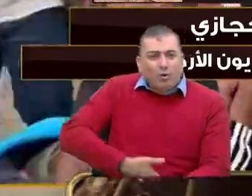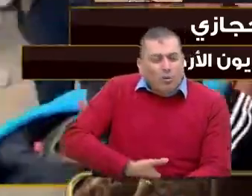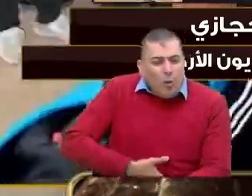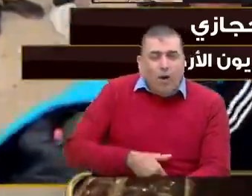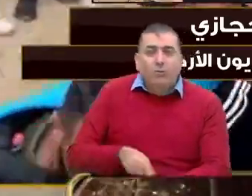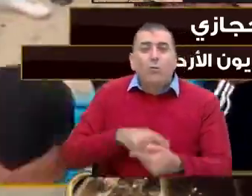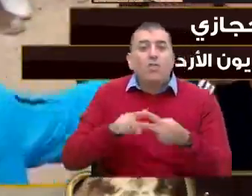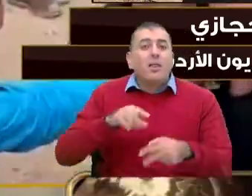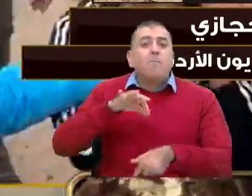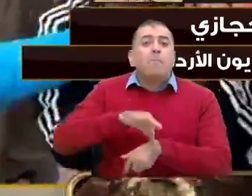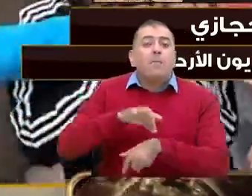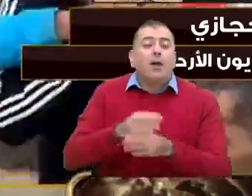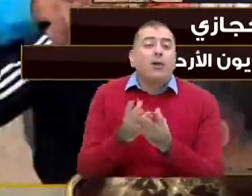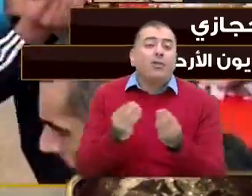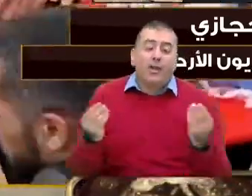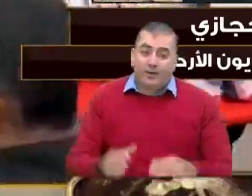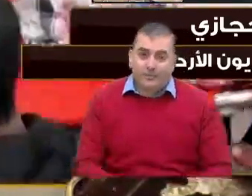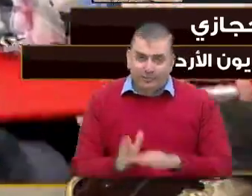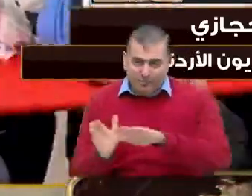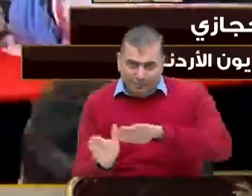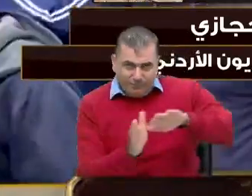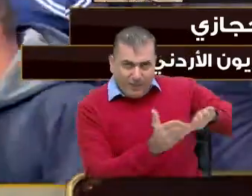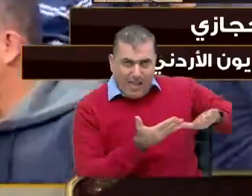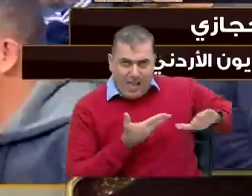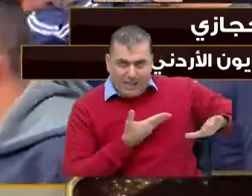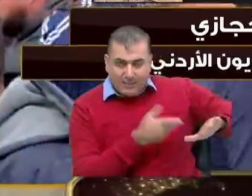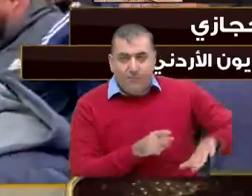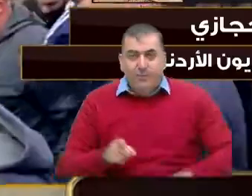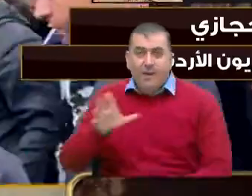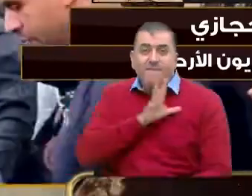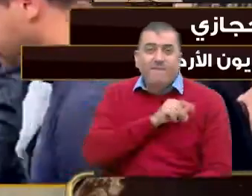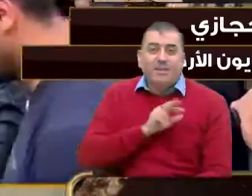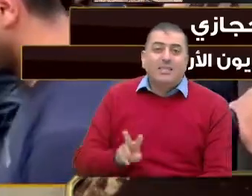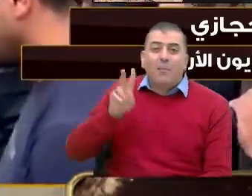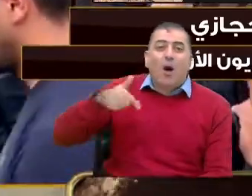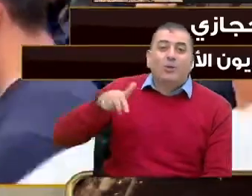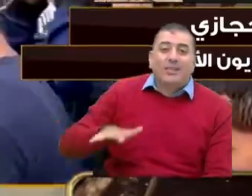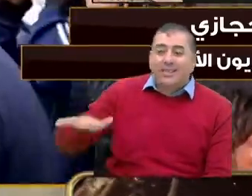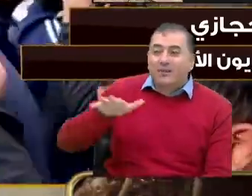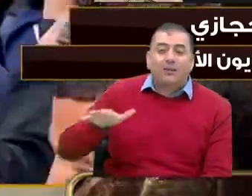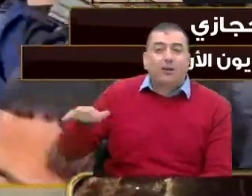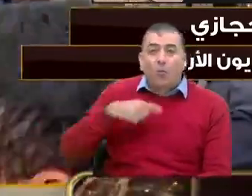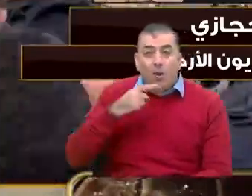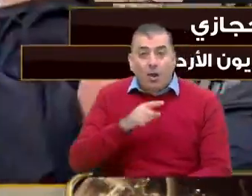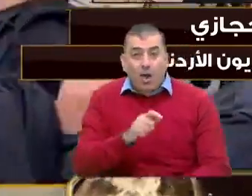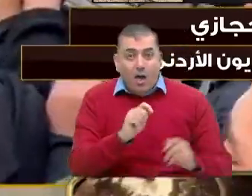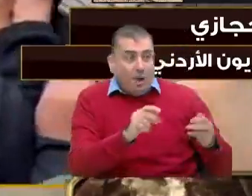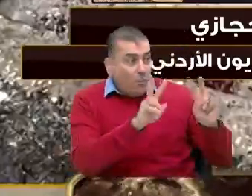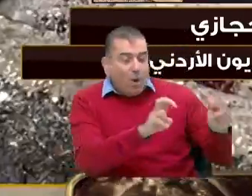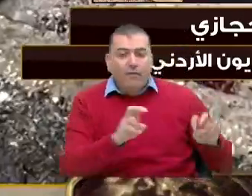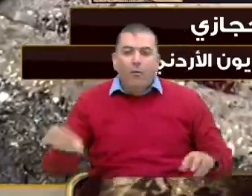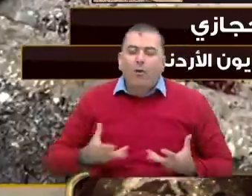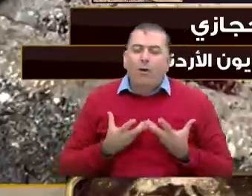والمرض. أيضا في الضفة الغربية انتظروا هذه الهدنة، وهنالك يعني فرحة في